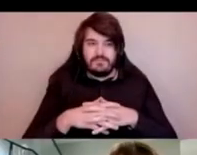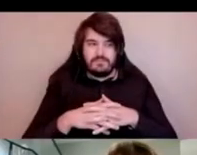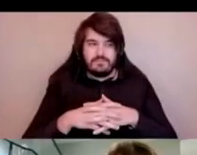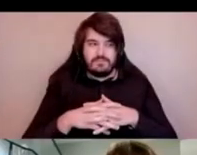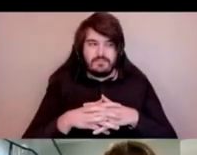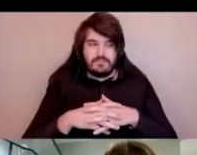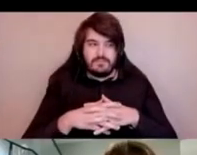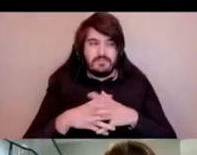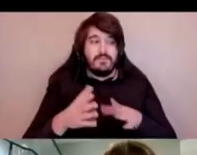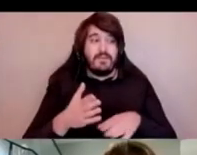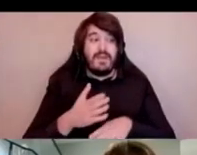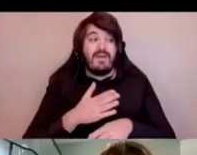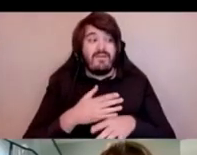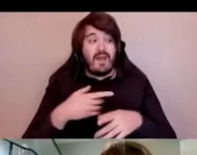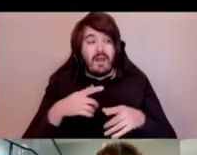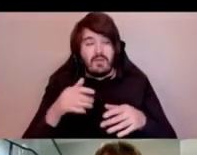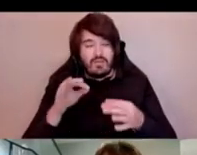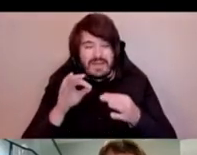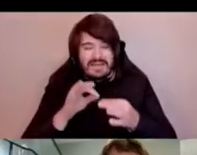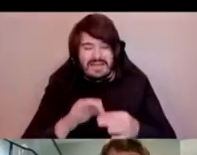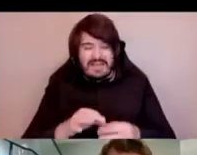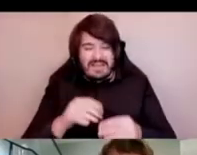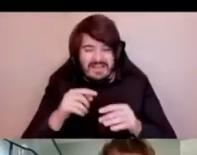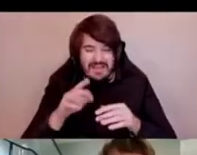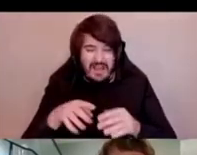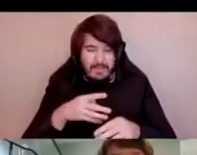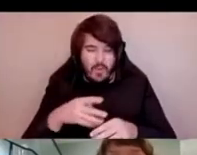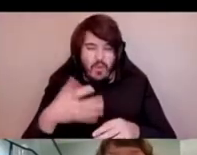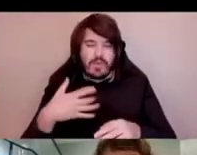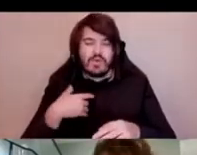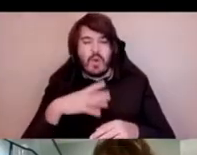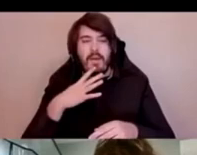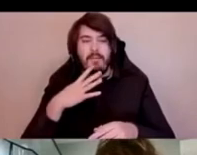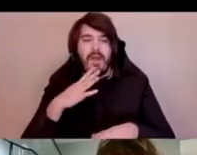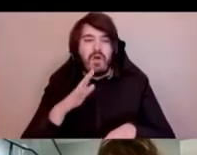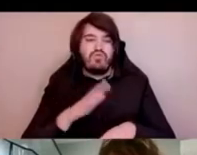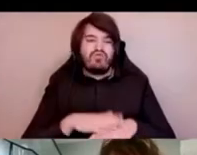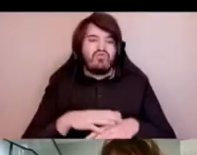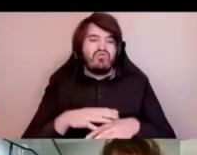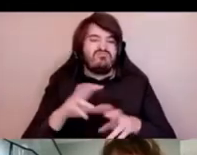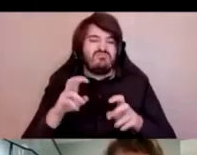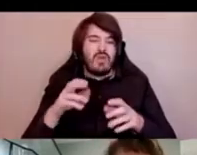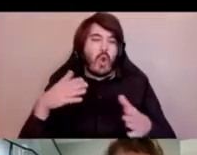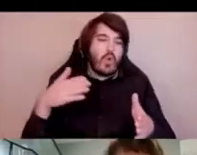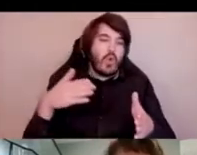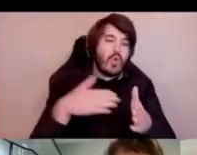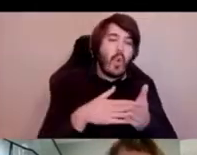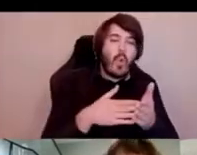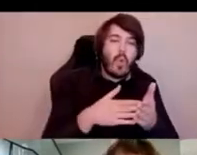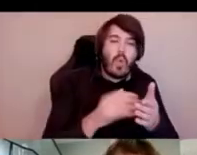Avant de rentrer dans les tableaux, j'aimerais vous parler du phénomène de contre-plantation.